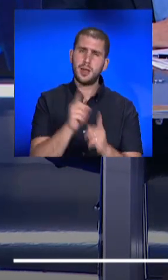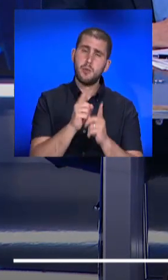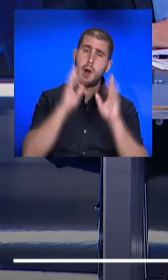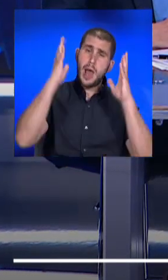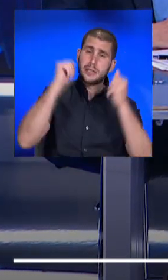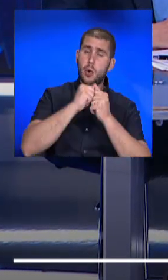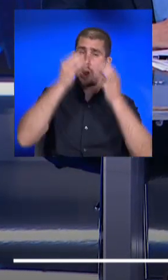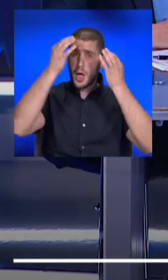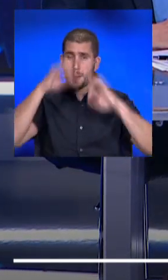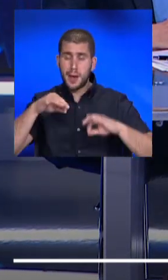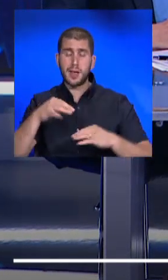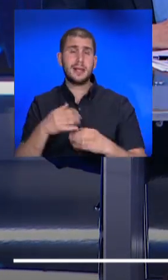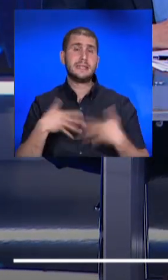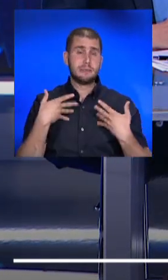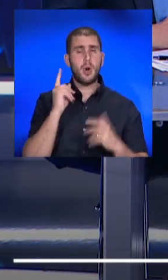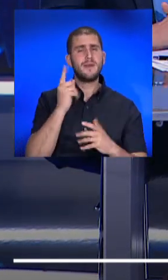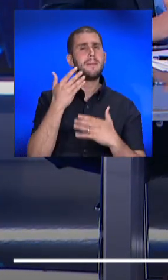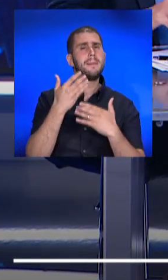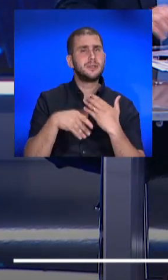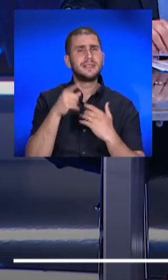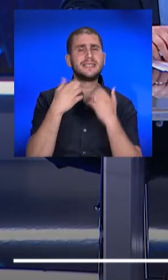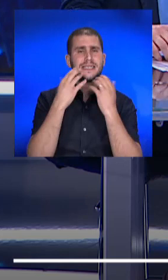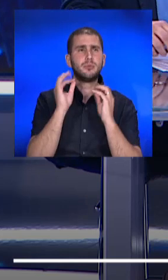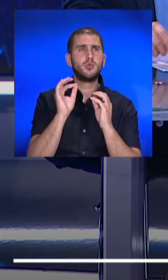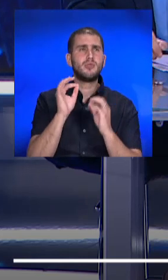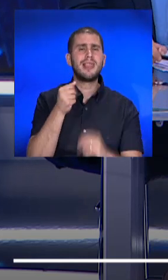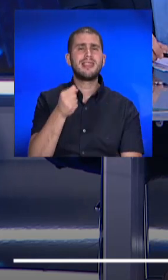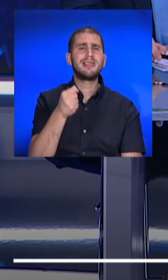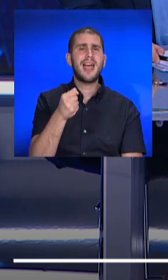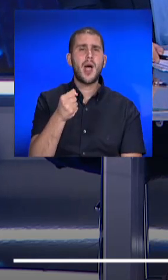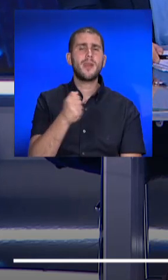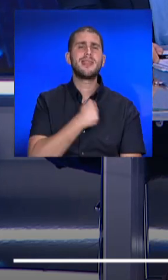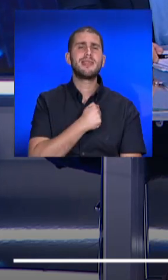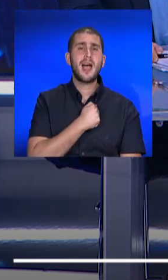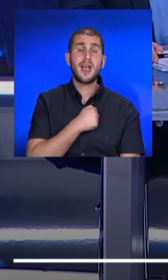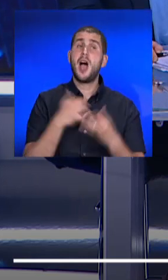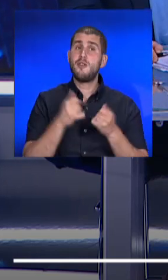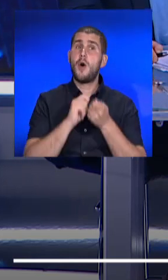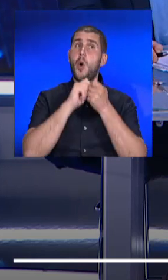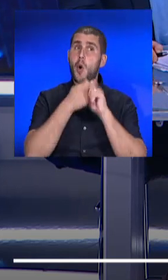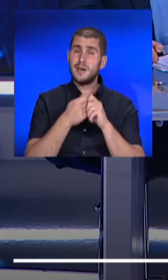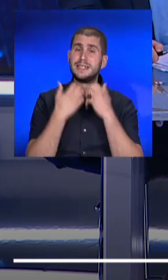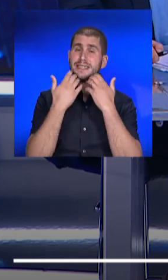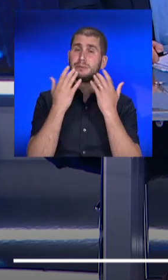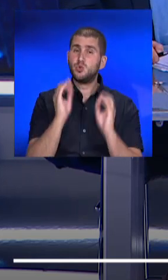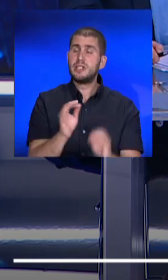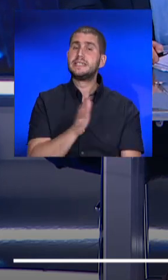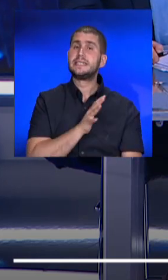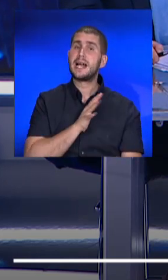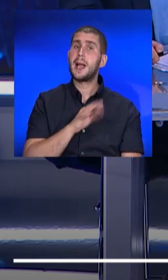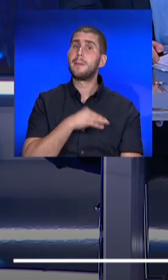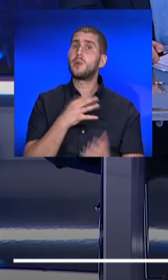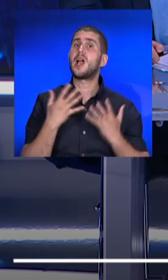לחבב אותו, לשמוח איתו, אבל בסופו של דבר סיפור של תיירות, תיירות דעת, ועכשיו הוא הופך להיות סיפור של סכנה בריאותית